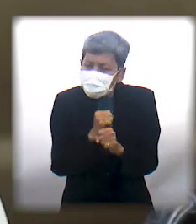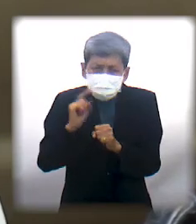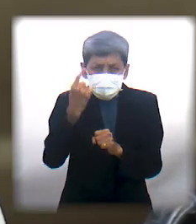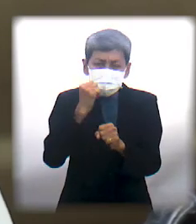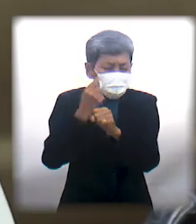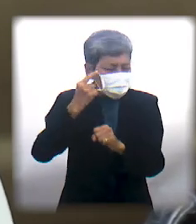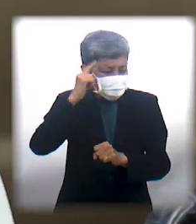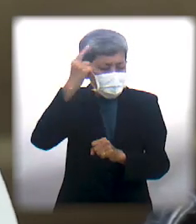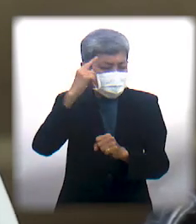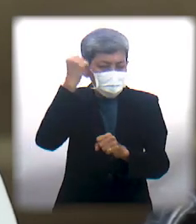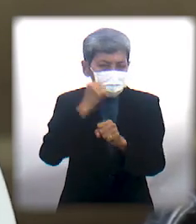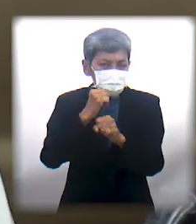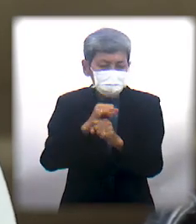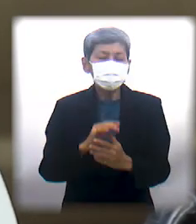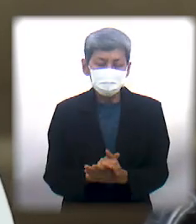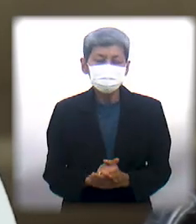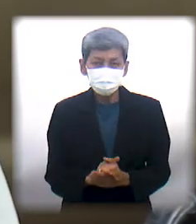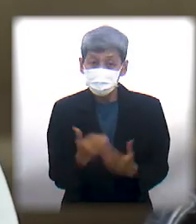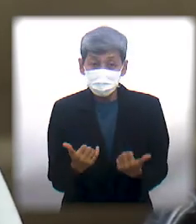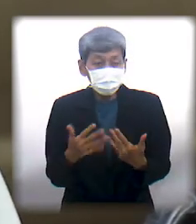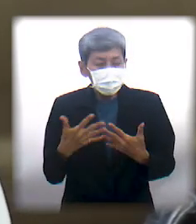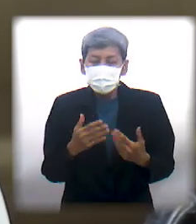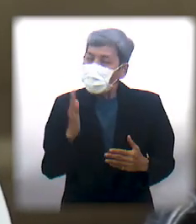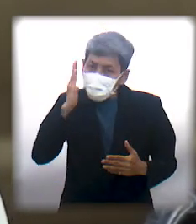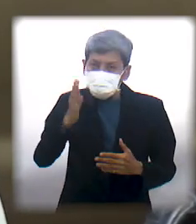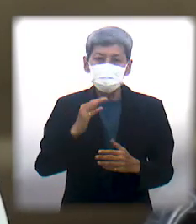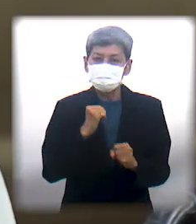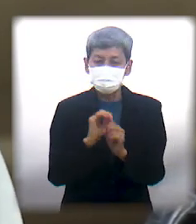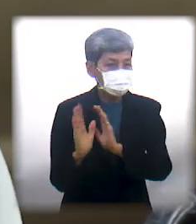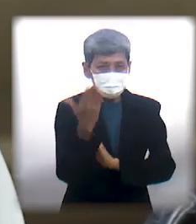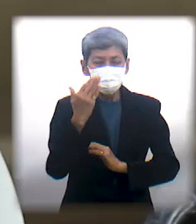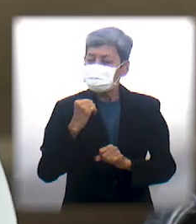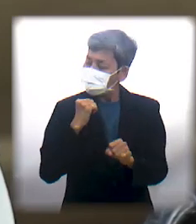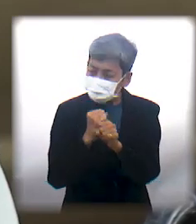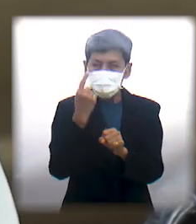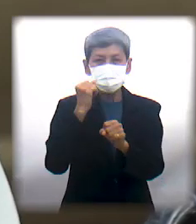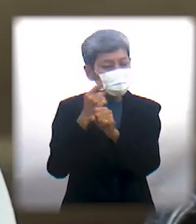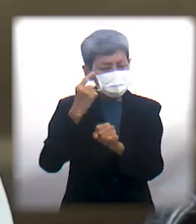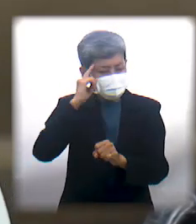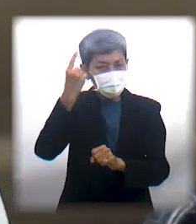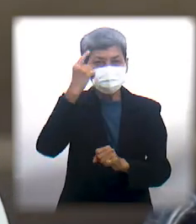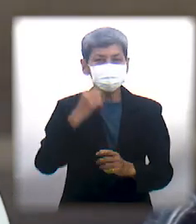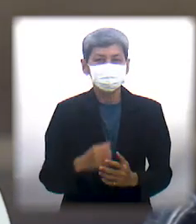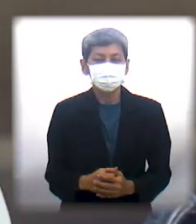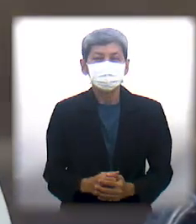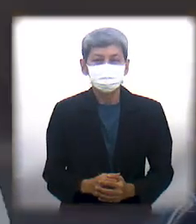ดอะแต่แต่ละวันที่ผ่านไปวันนี้ไม่ดีพรุ่งนี้ก็ตื่นเช้ามาเริ่มต้นใหม่อย่างเงี้ยครับ